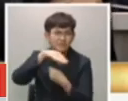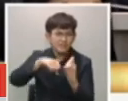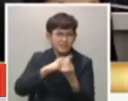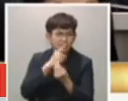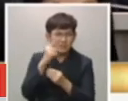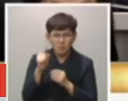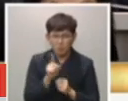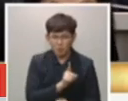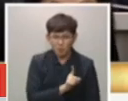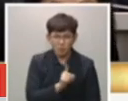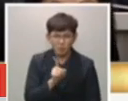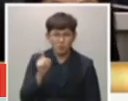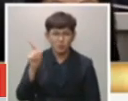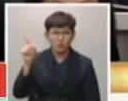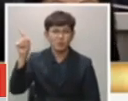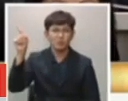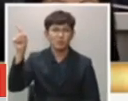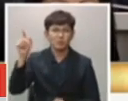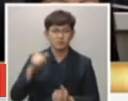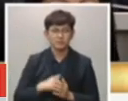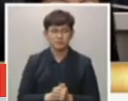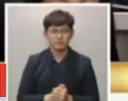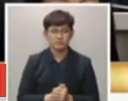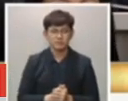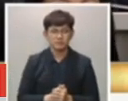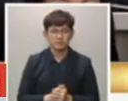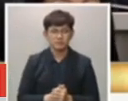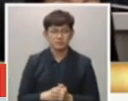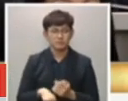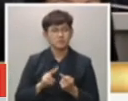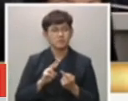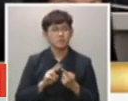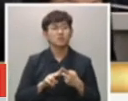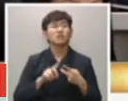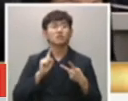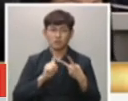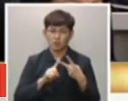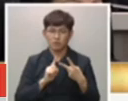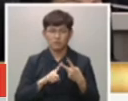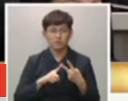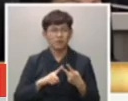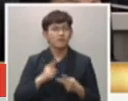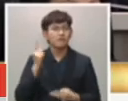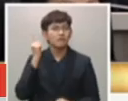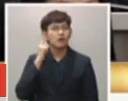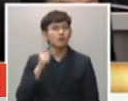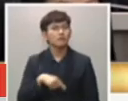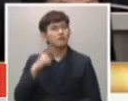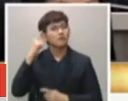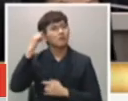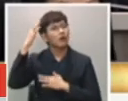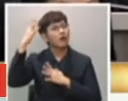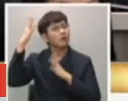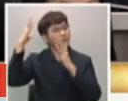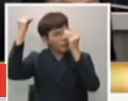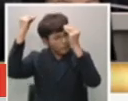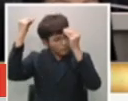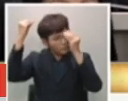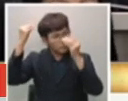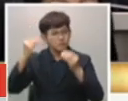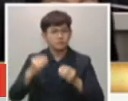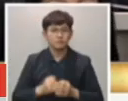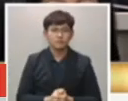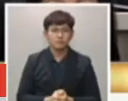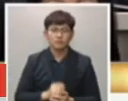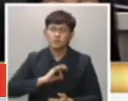ฟูหรือ2ท่านฟังแล้วหมดหวังสิ้นหวัง